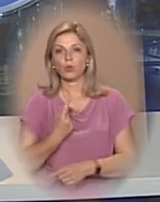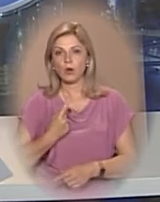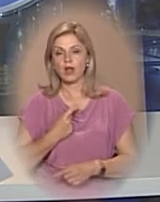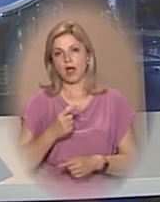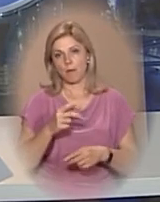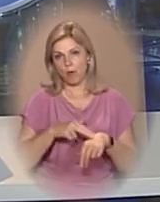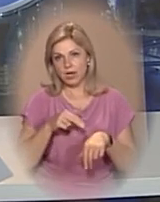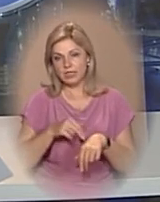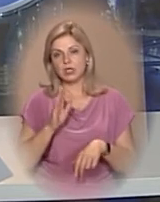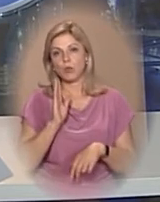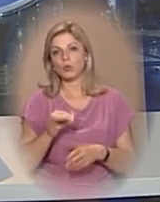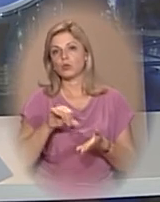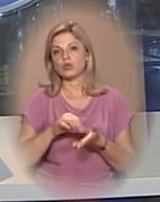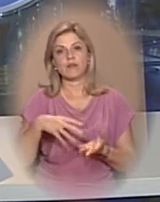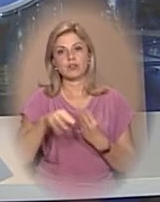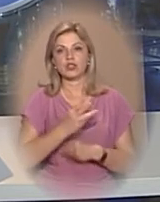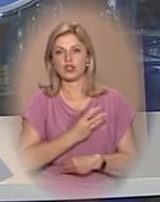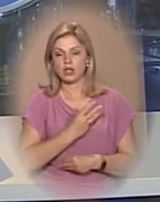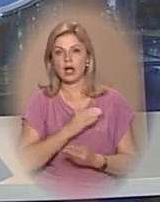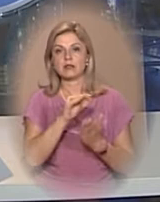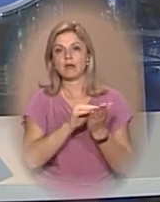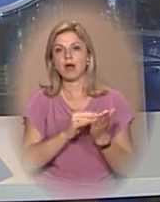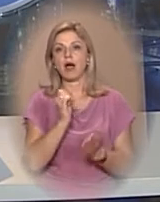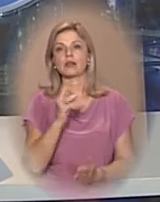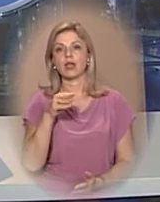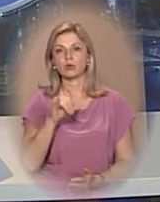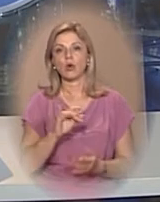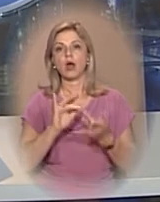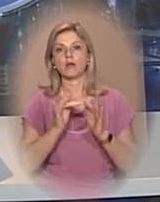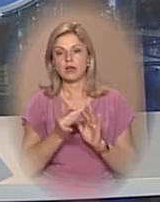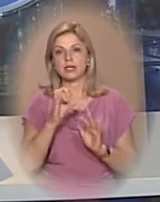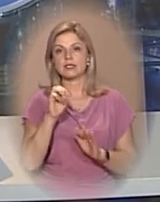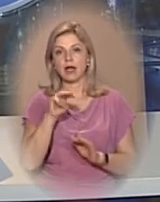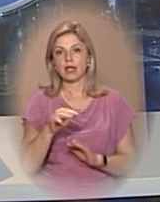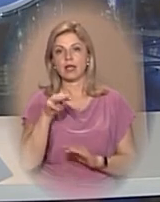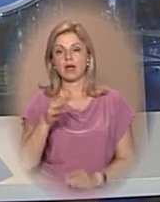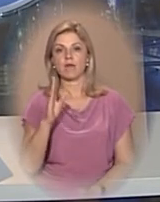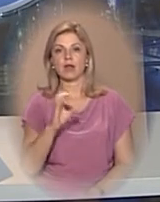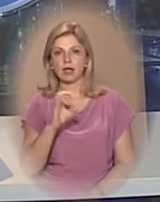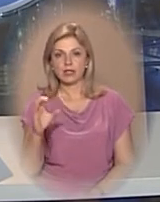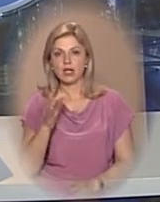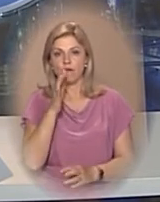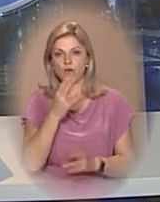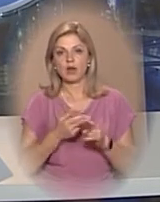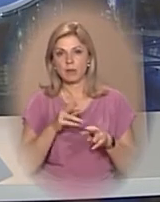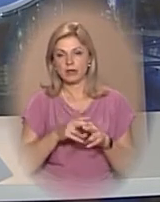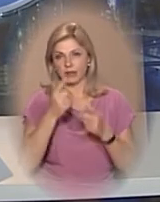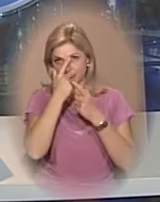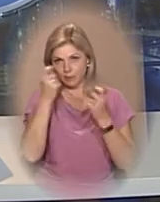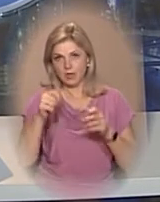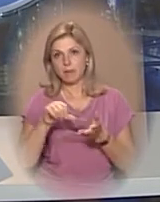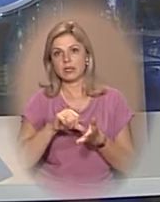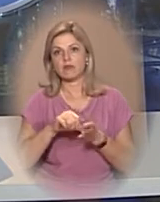ньому можуть брати всі бажаючі, заповнивши анкету на офіційному сайті МВС. Про це під час брифінгу повідомили представники